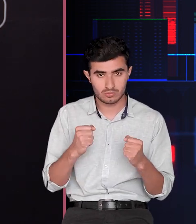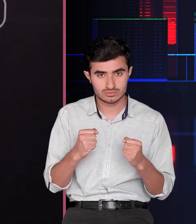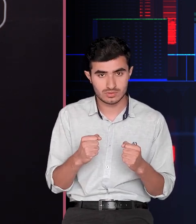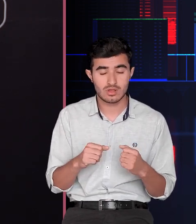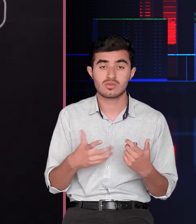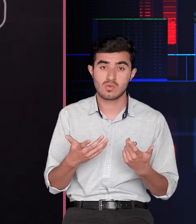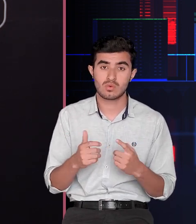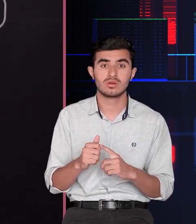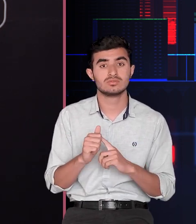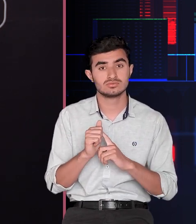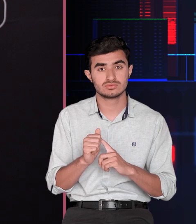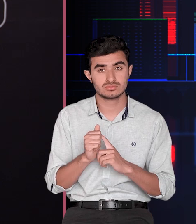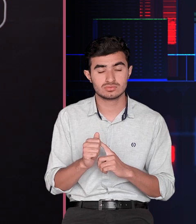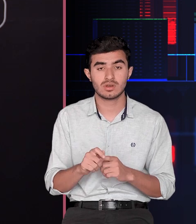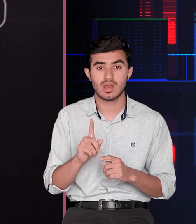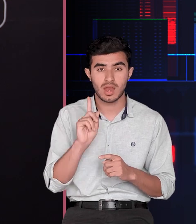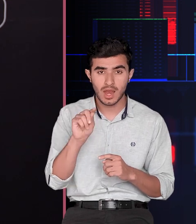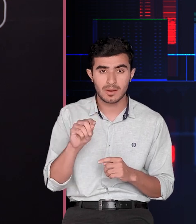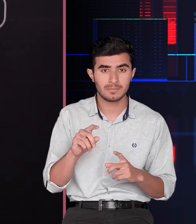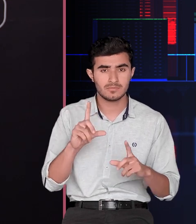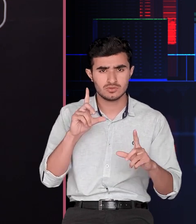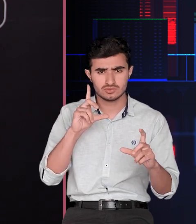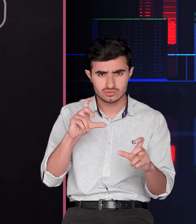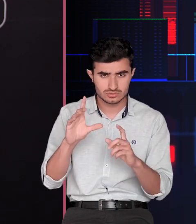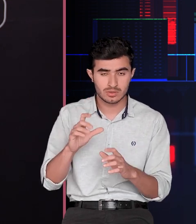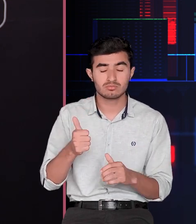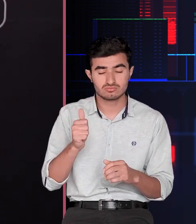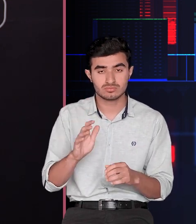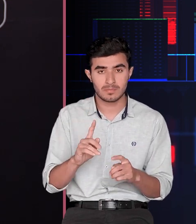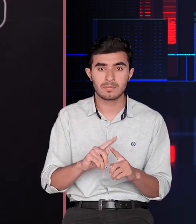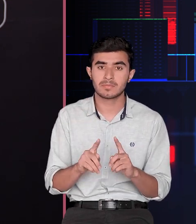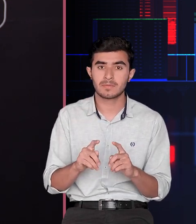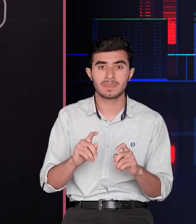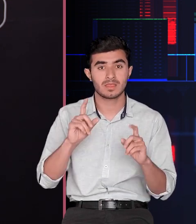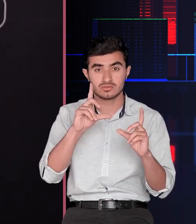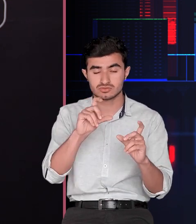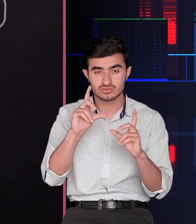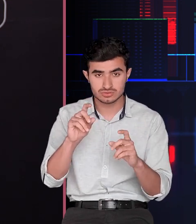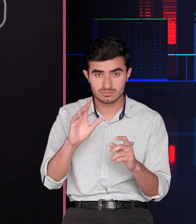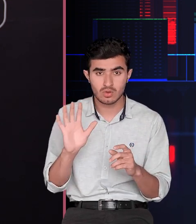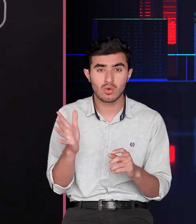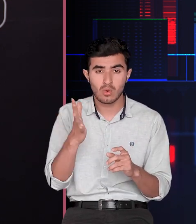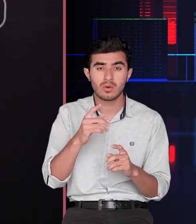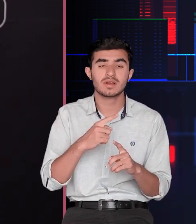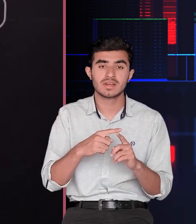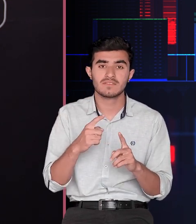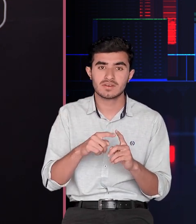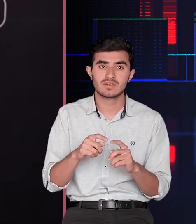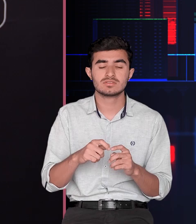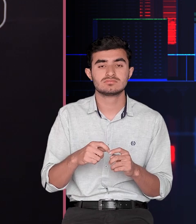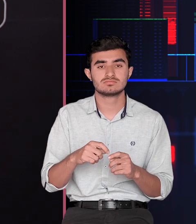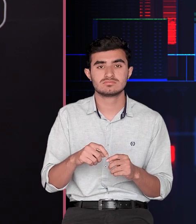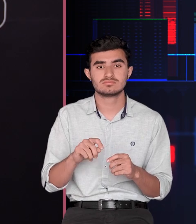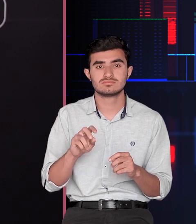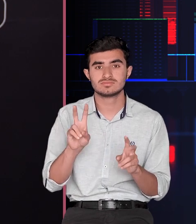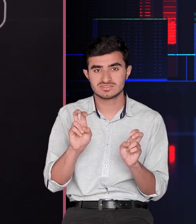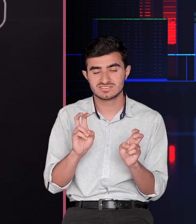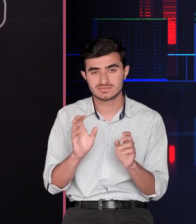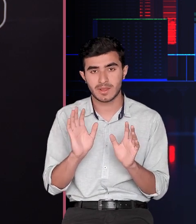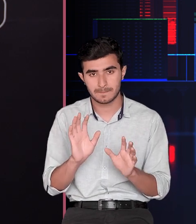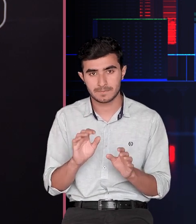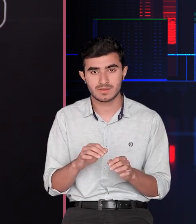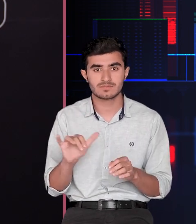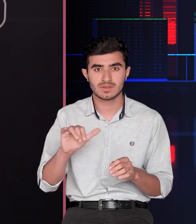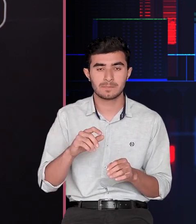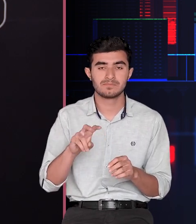गुड, बट इमेजेस लेने के और भी बहुत सारे कह लें कि उसके फ्रेम्स हैं। स्टार्टिंग पॉइंट पे बहुत खूबसूरत जब घोड़ा